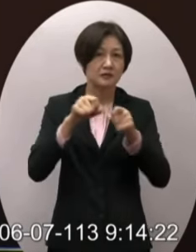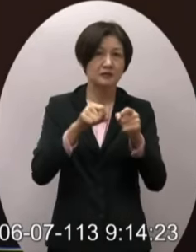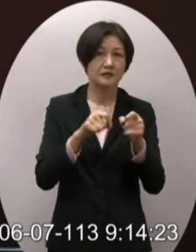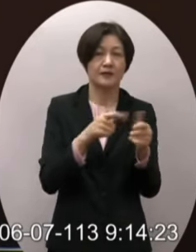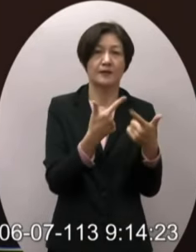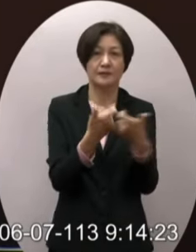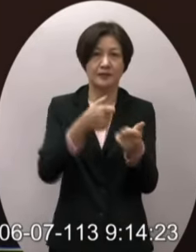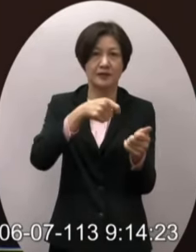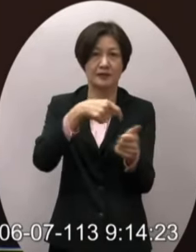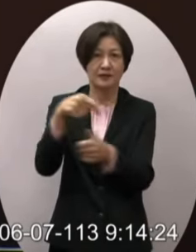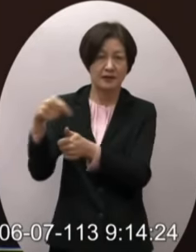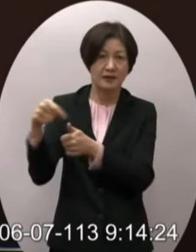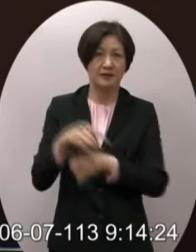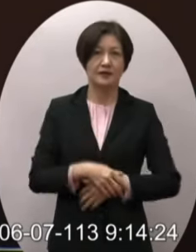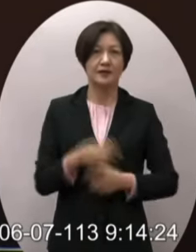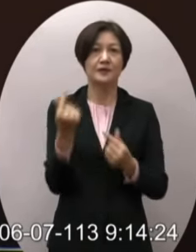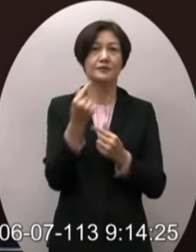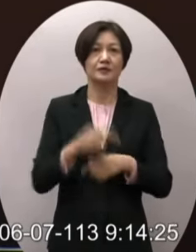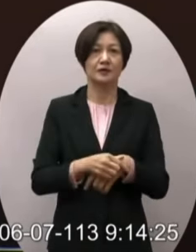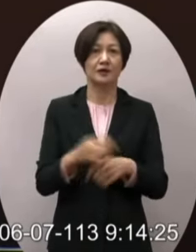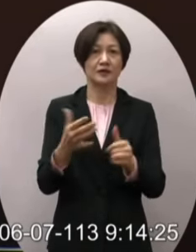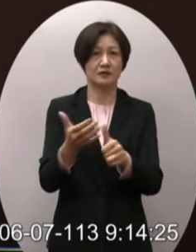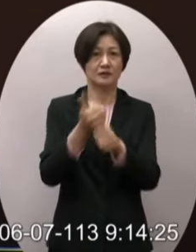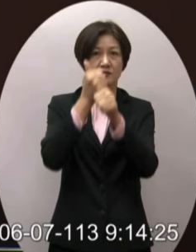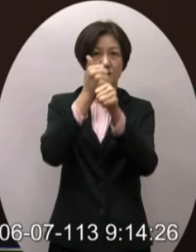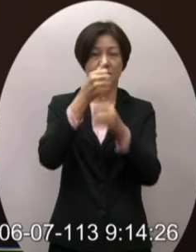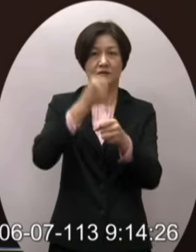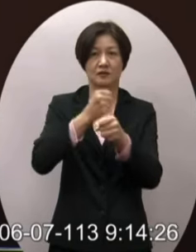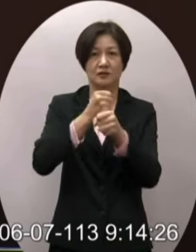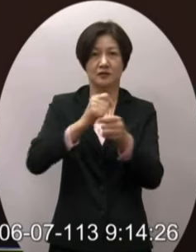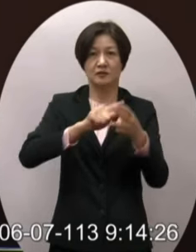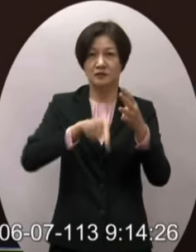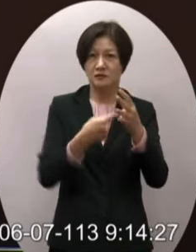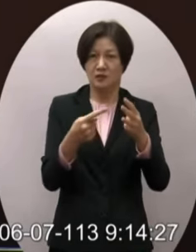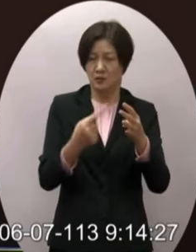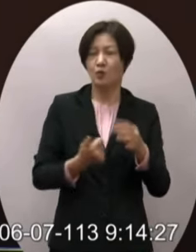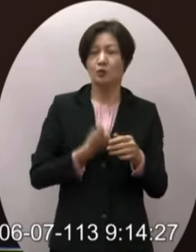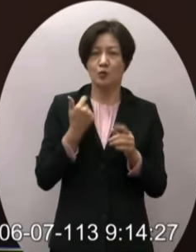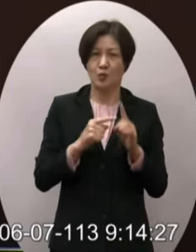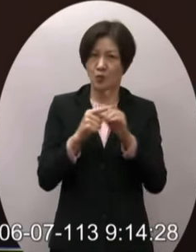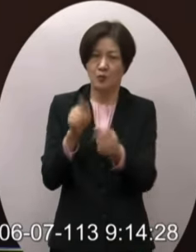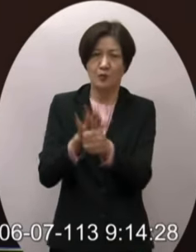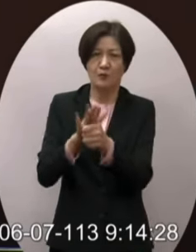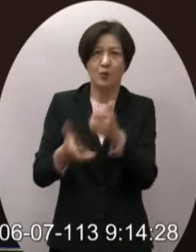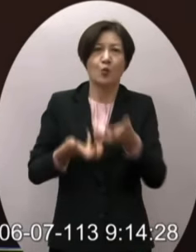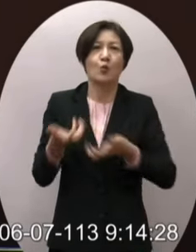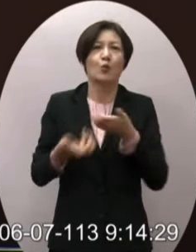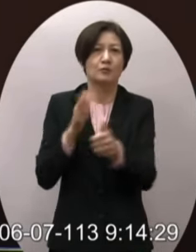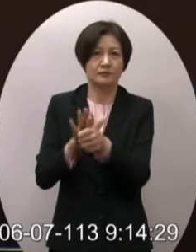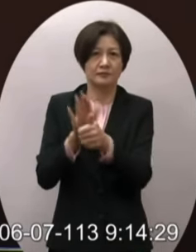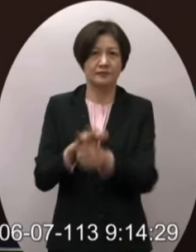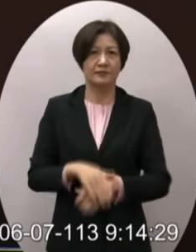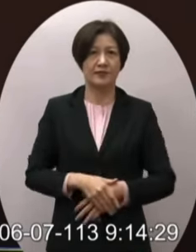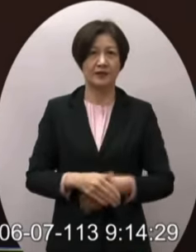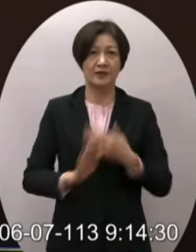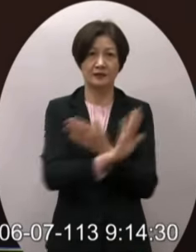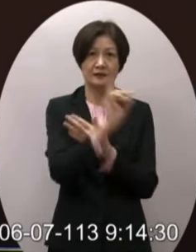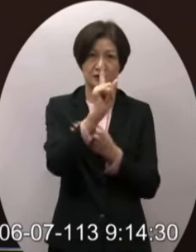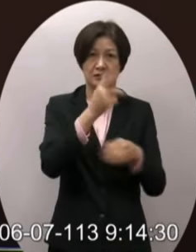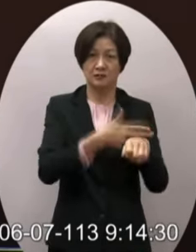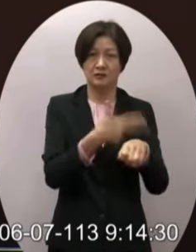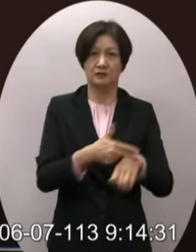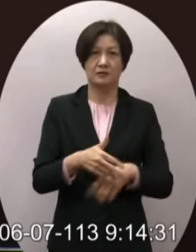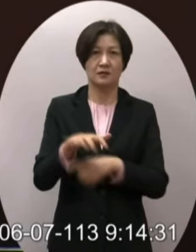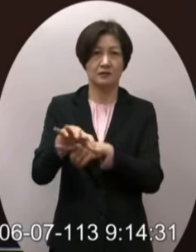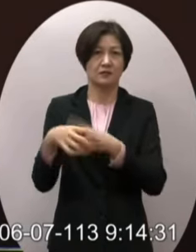含他们各乡镇的农会的总干事都很积极的介入去处理。那我们希望说，未来另外一个方式就是让农业